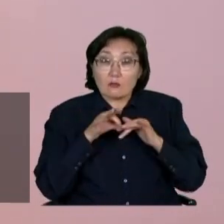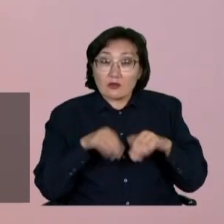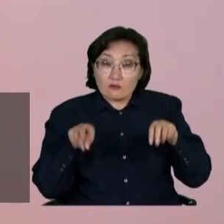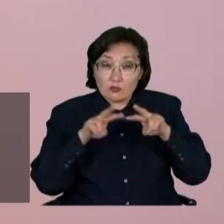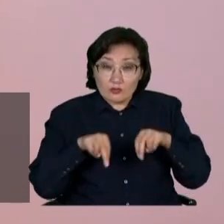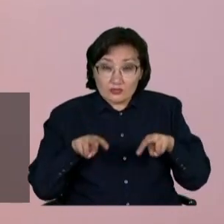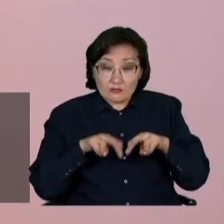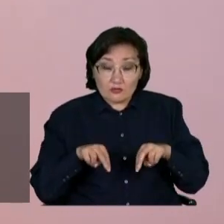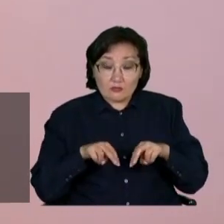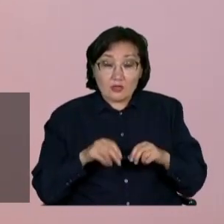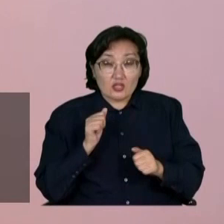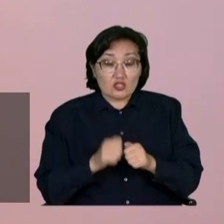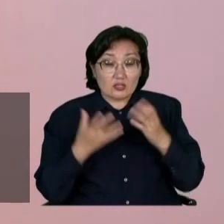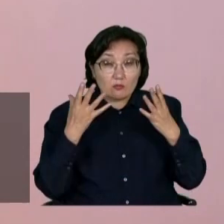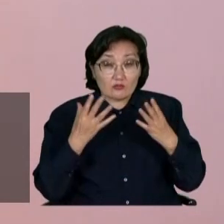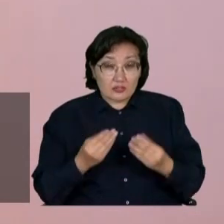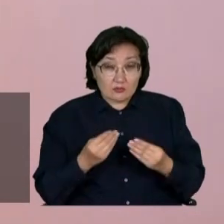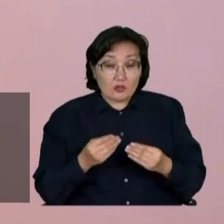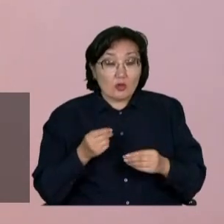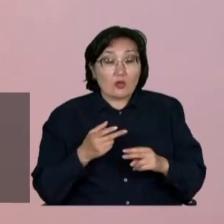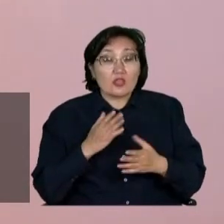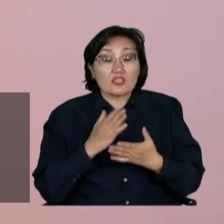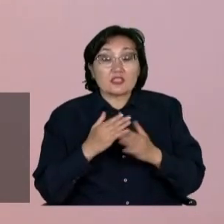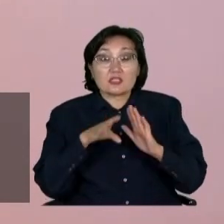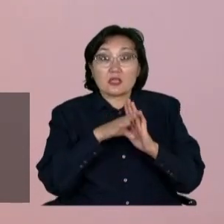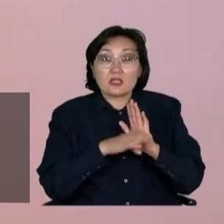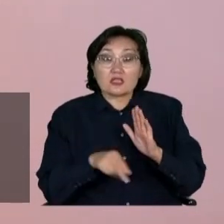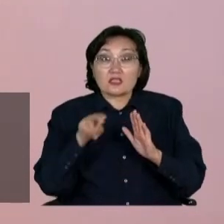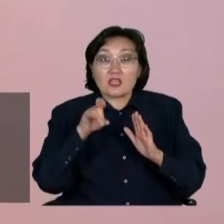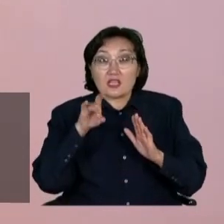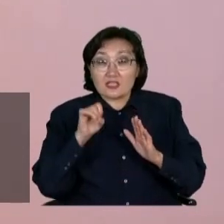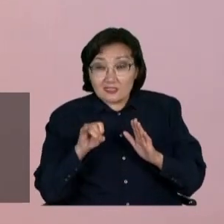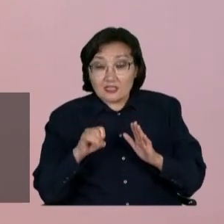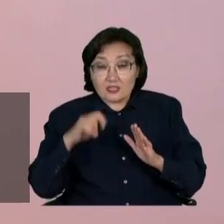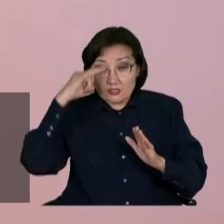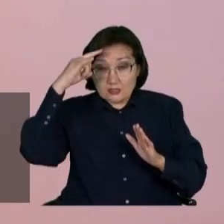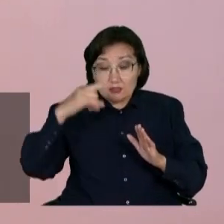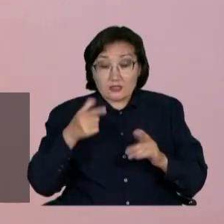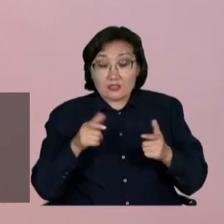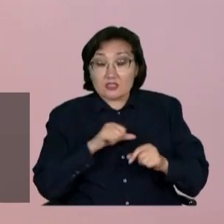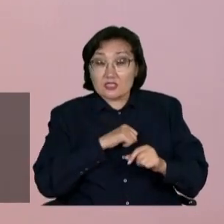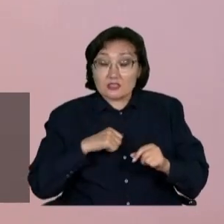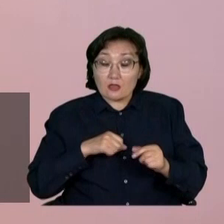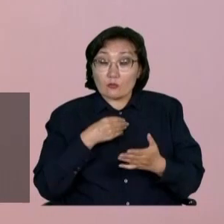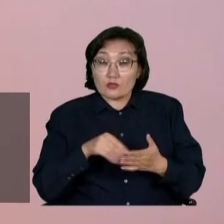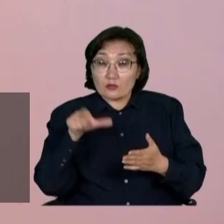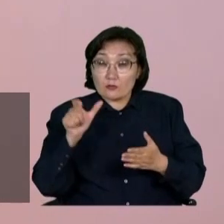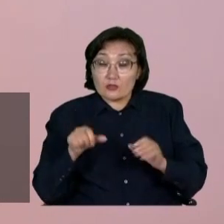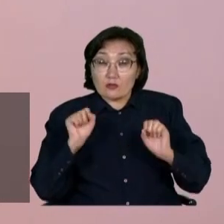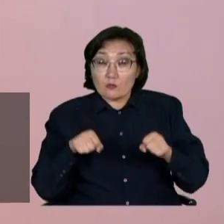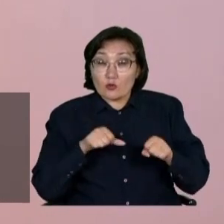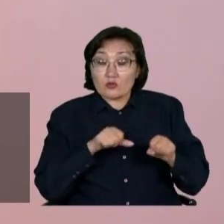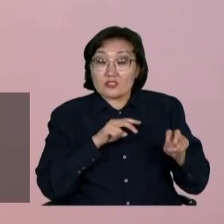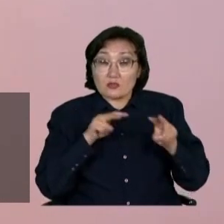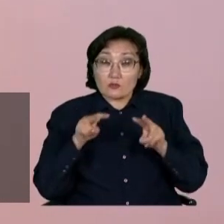мониторинг практически ежедневно. Кроме того, есть приложение ДРКЗ, где сами покупатели могут